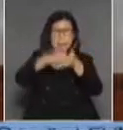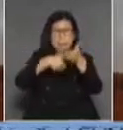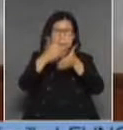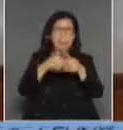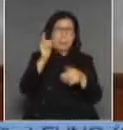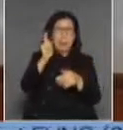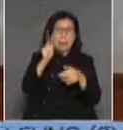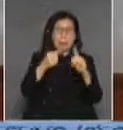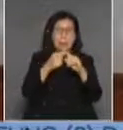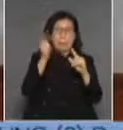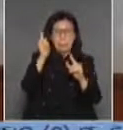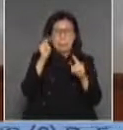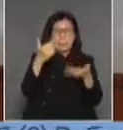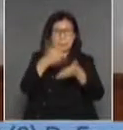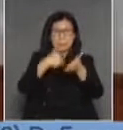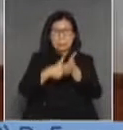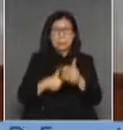人，